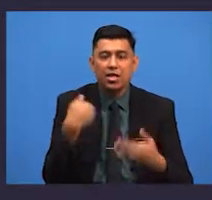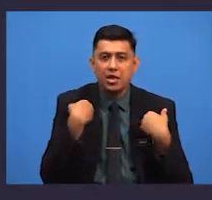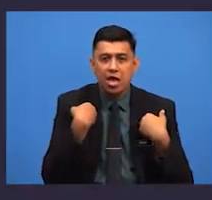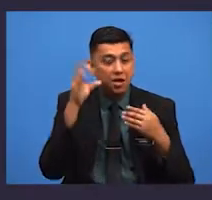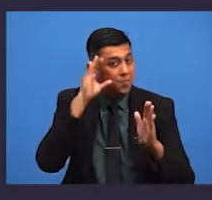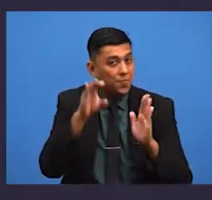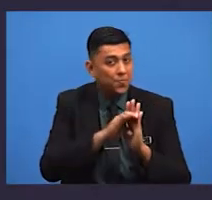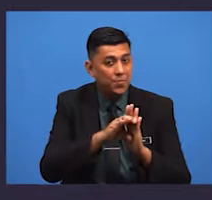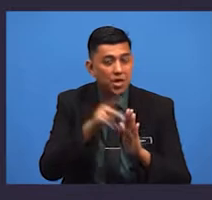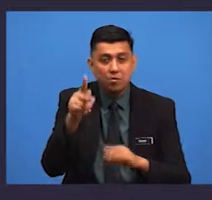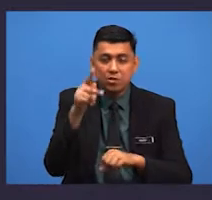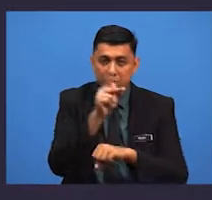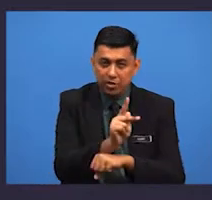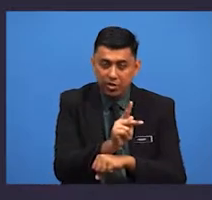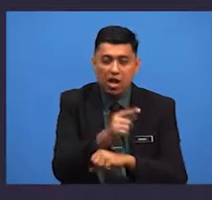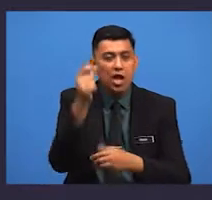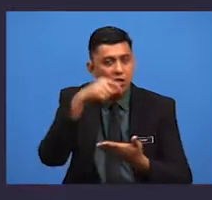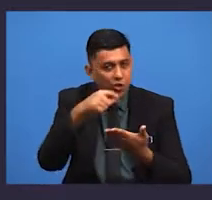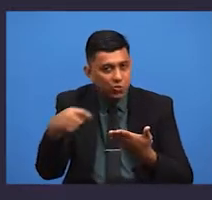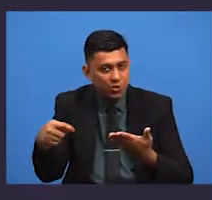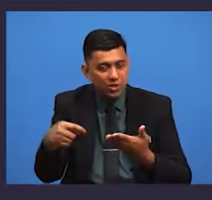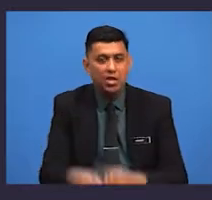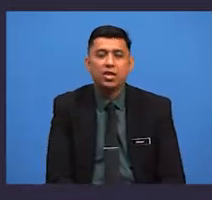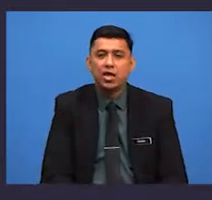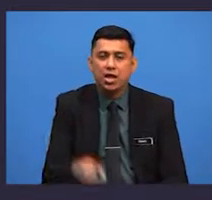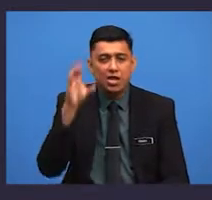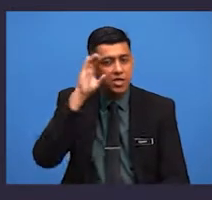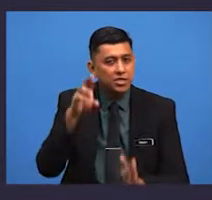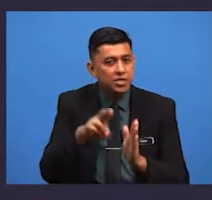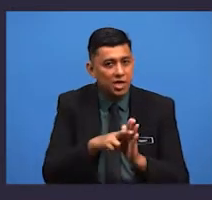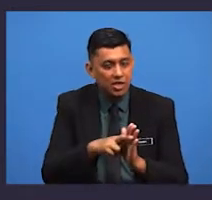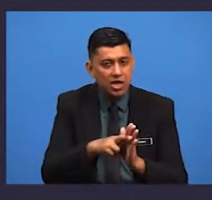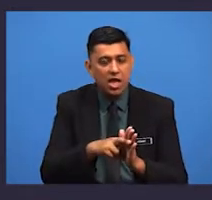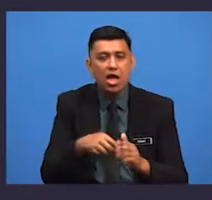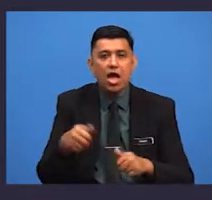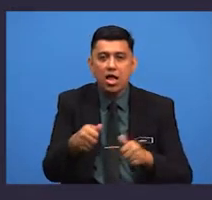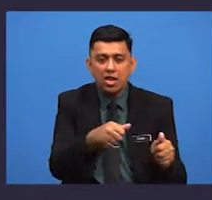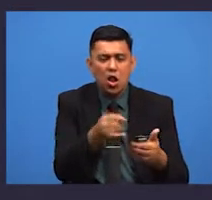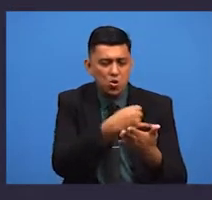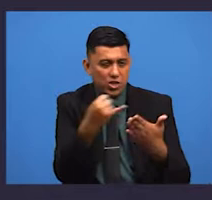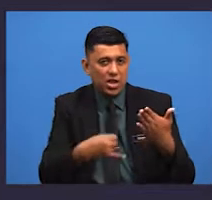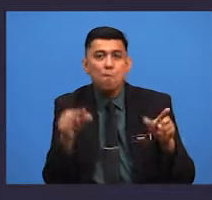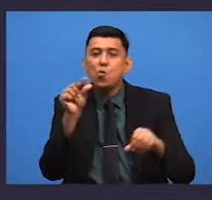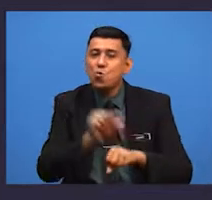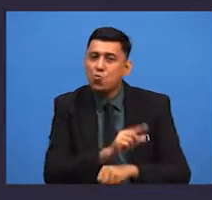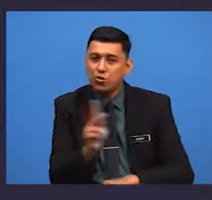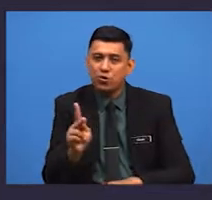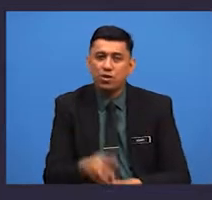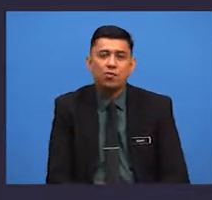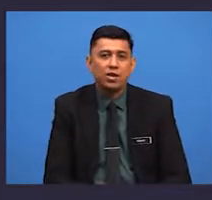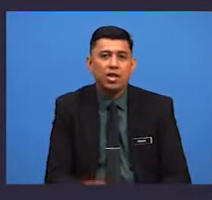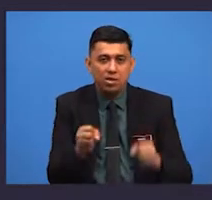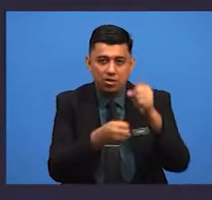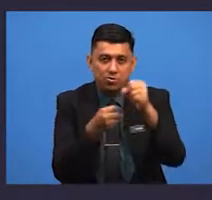Ini adalah paparan sudukot yang ditulis dan carta alir yang telah dilukis